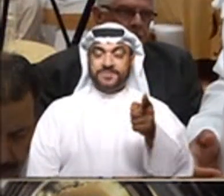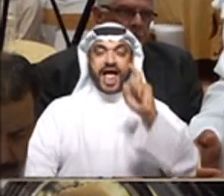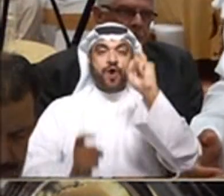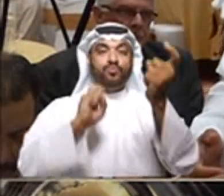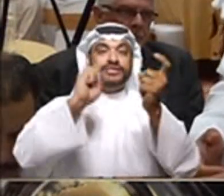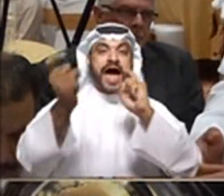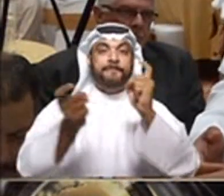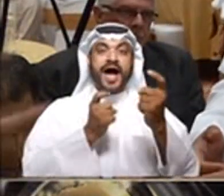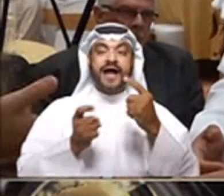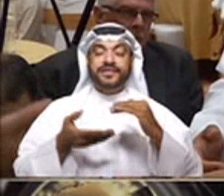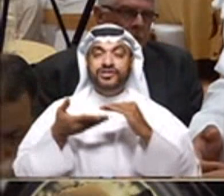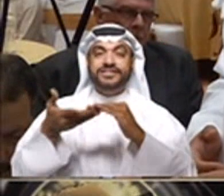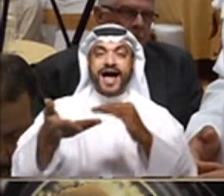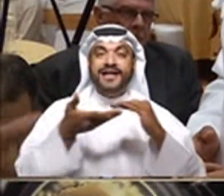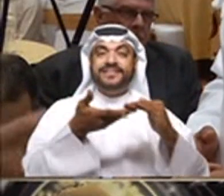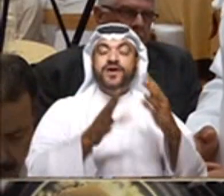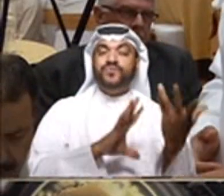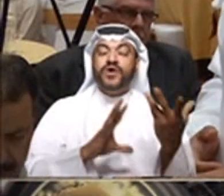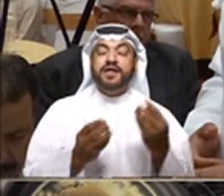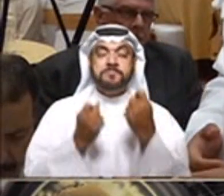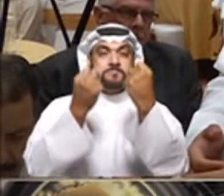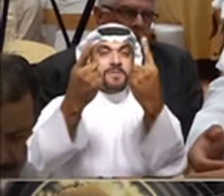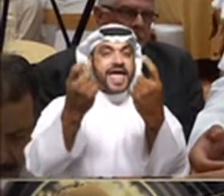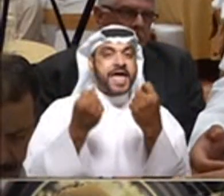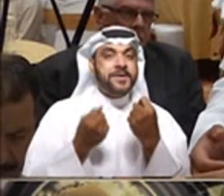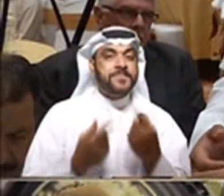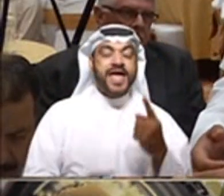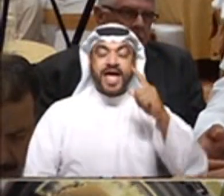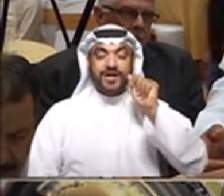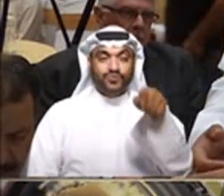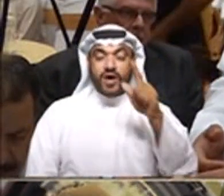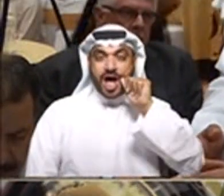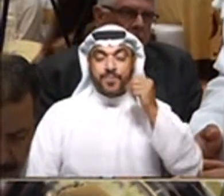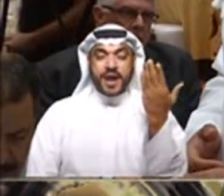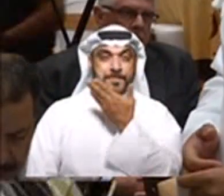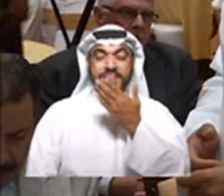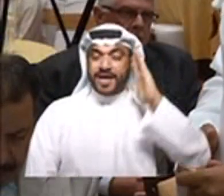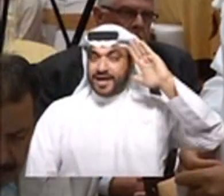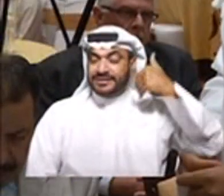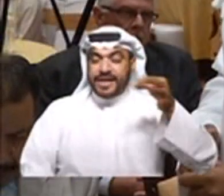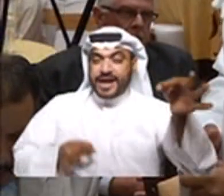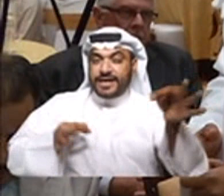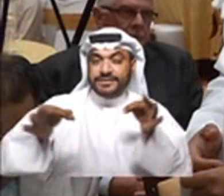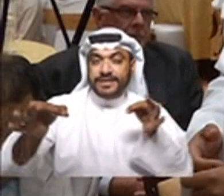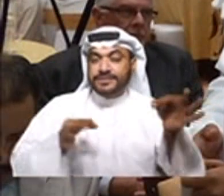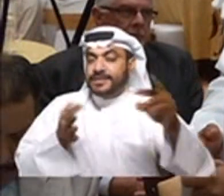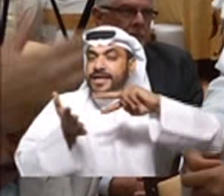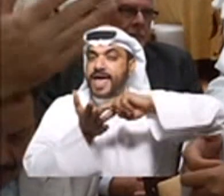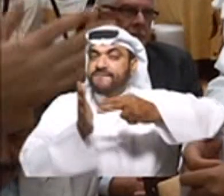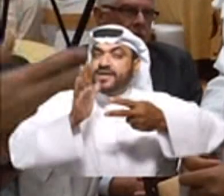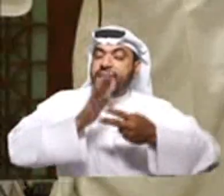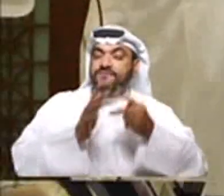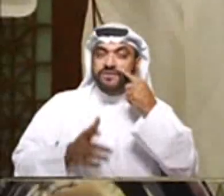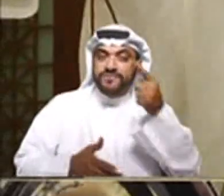هذه يساعد الطلبة على تدعيم التفكير الإبداعي فيهم، شلون يطلعون حلول مستدامة حق مشاكل تعاني